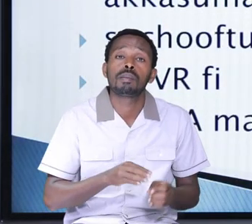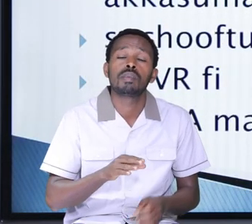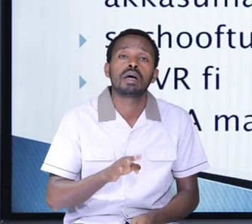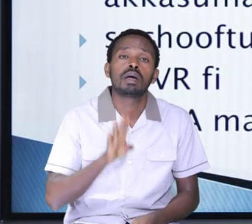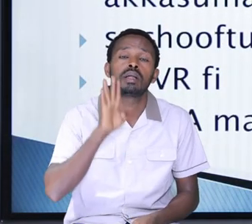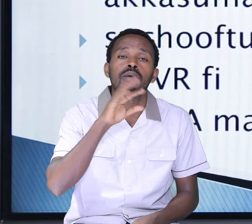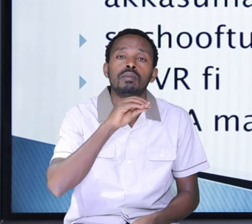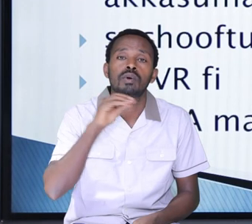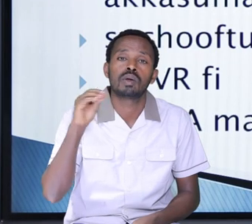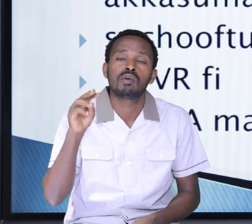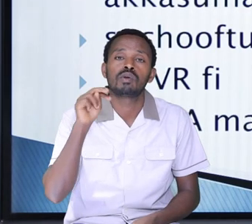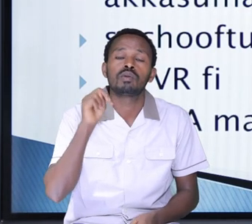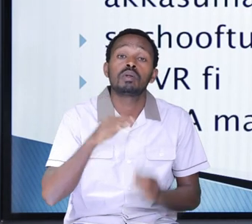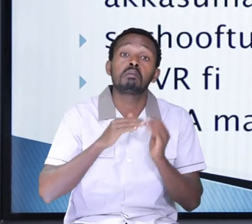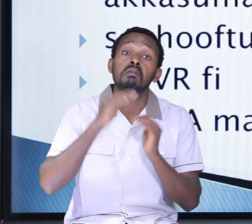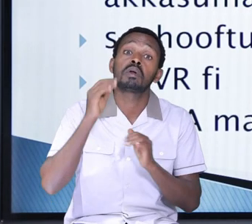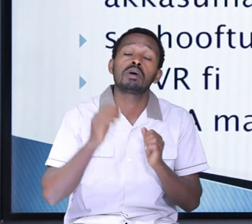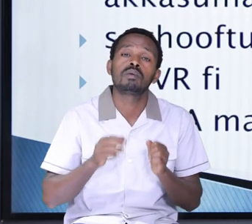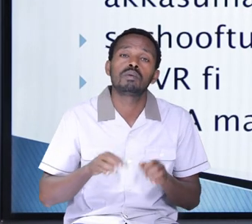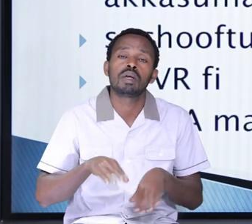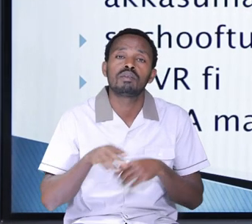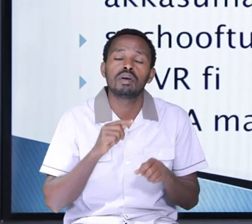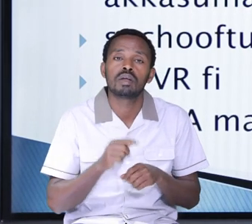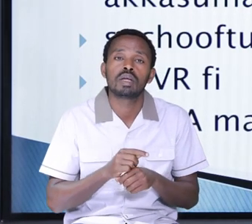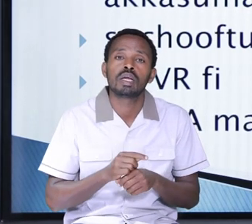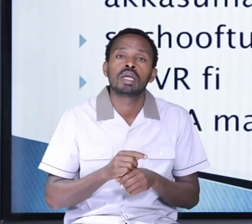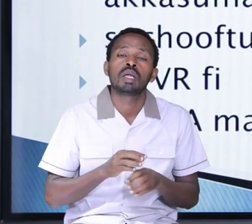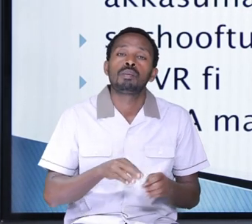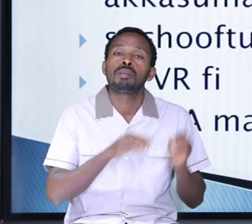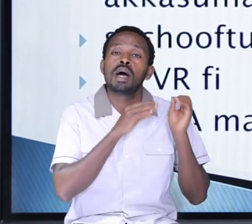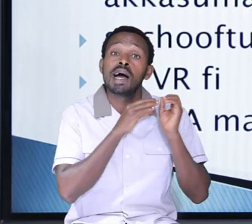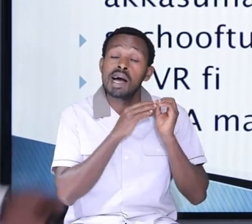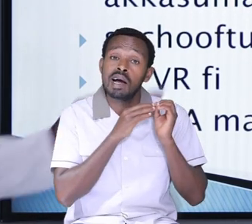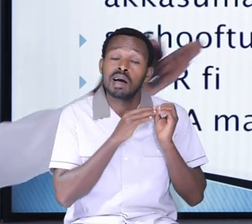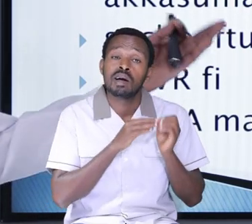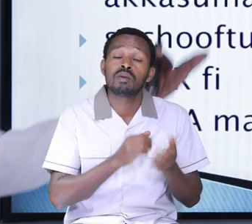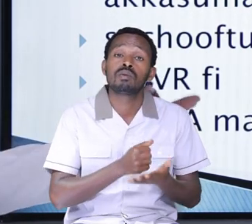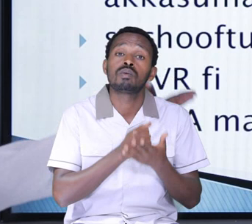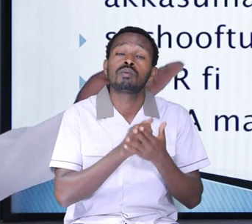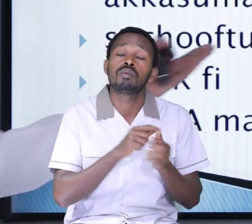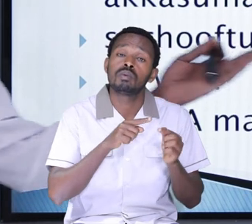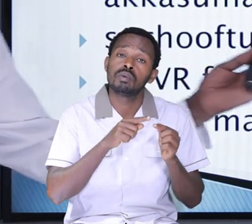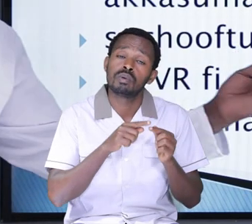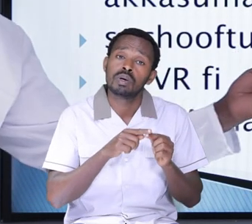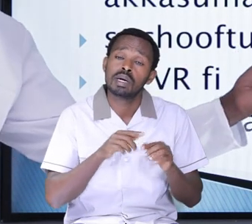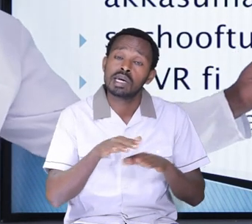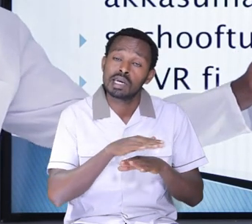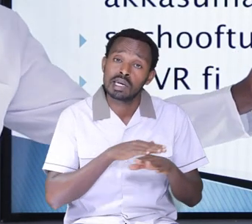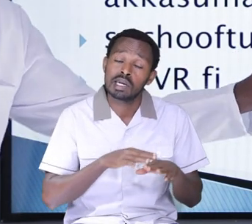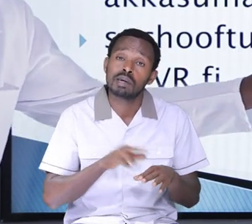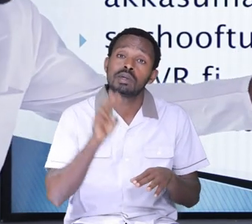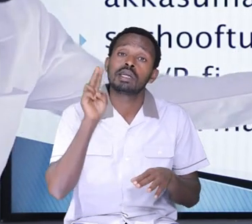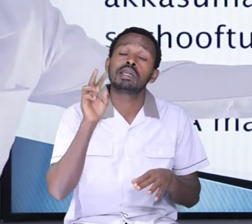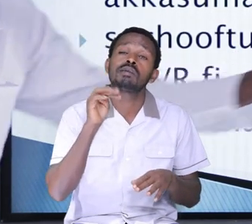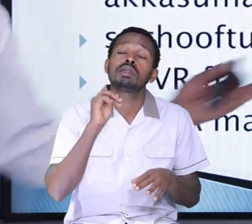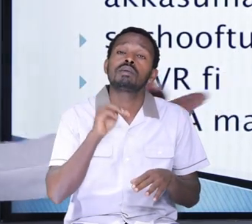ka'u taasifameera. Ba'aan utubduu irraa 20 sentimeetira akkasumas humna sochooftuu